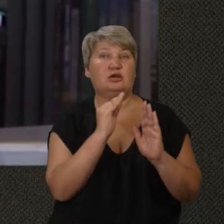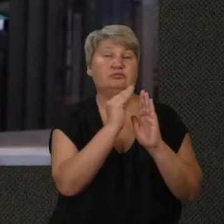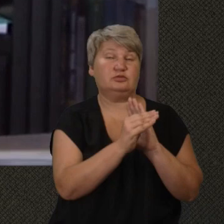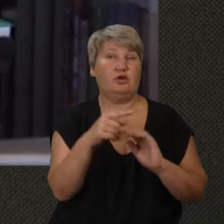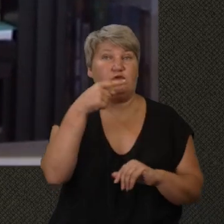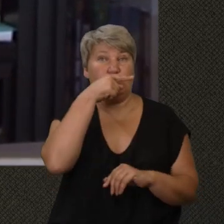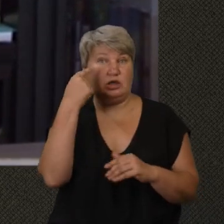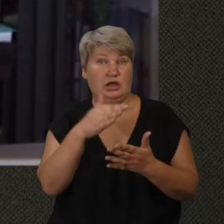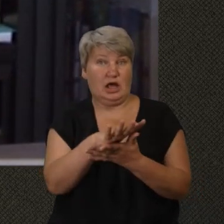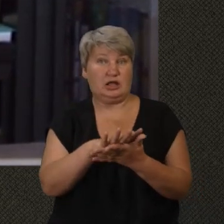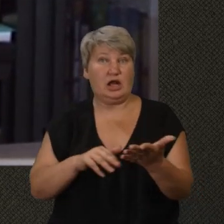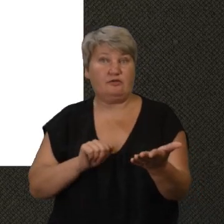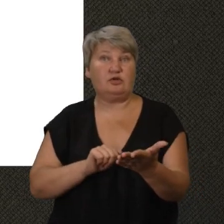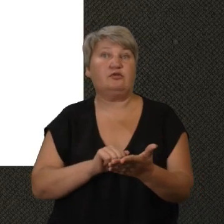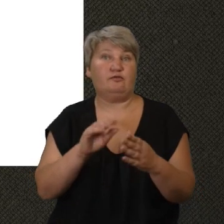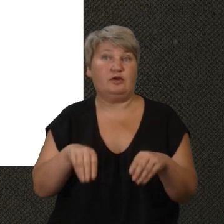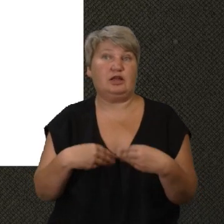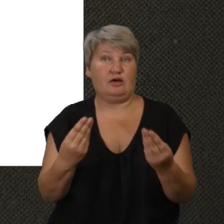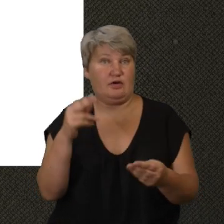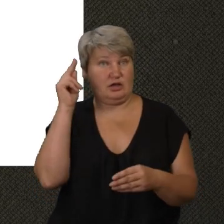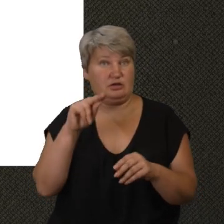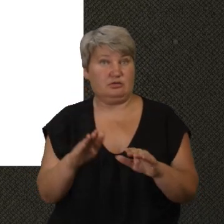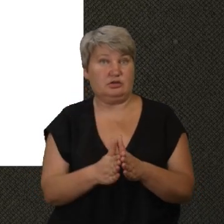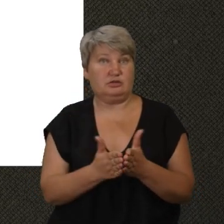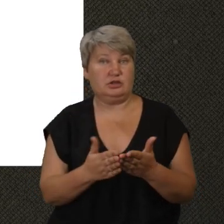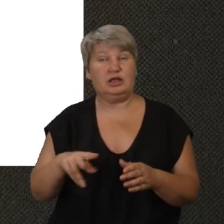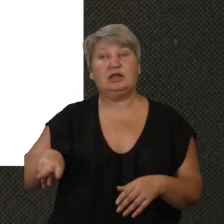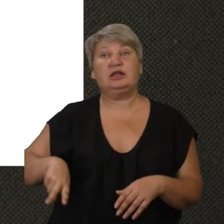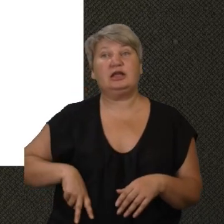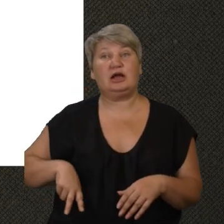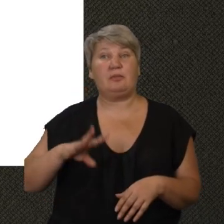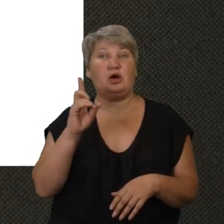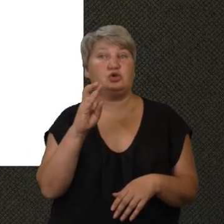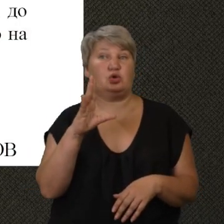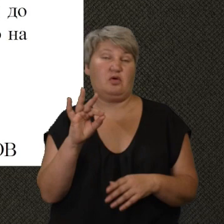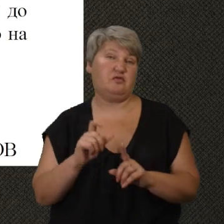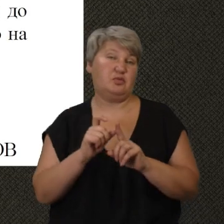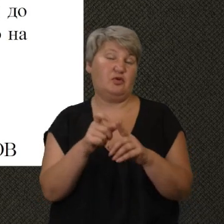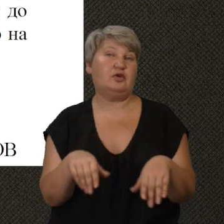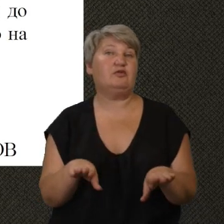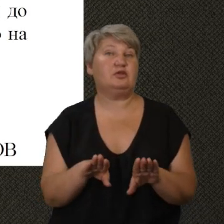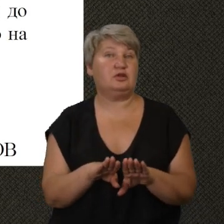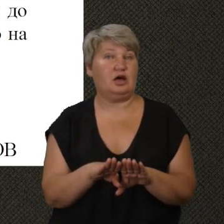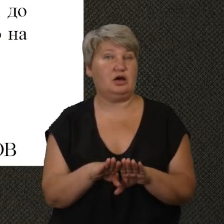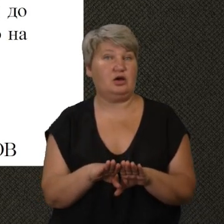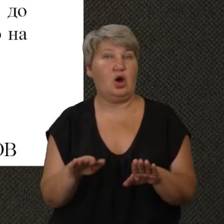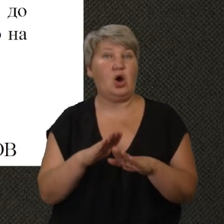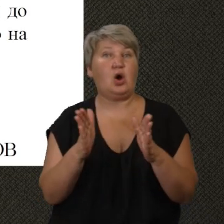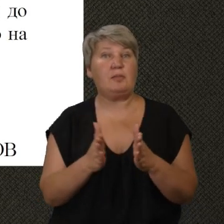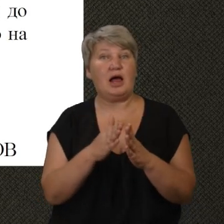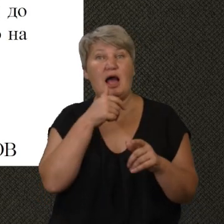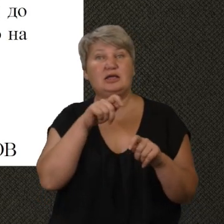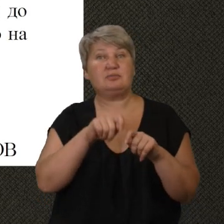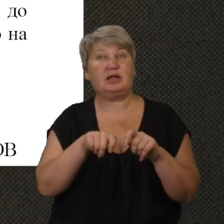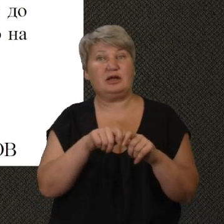надалі видавати шкільну літературу директор інституту Євген баженко відповів так комплексно експертиза встановлює